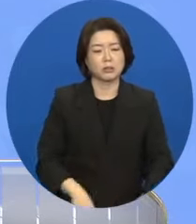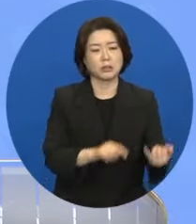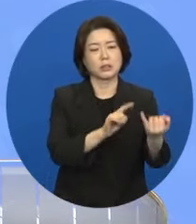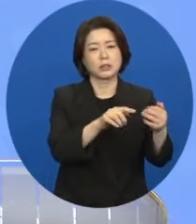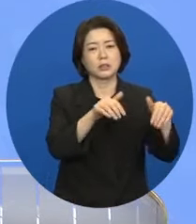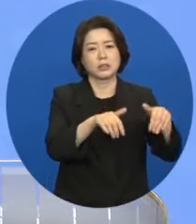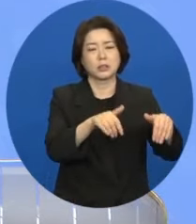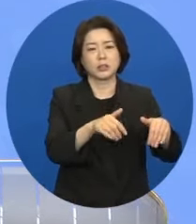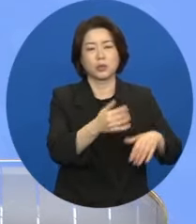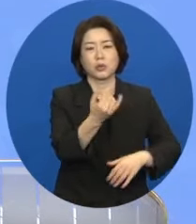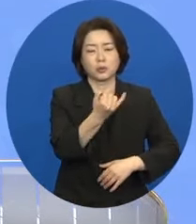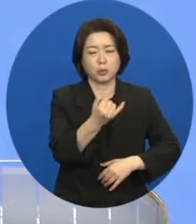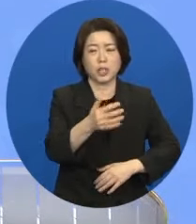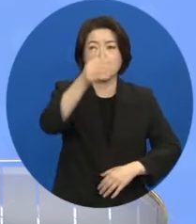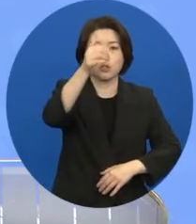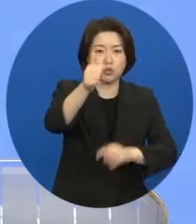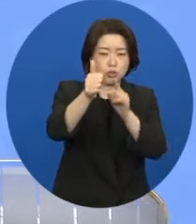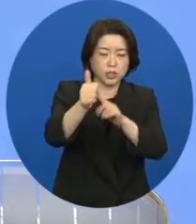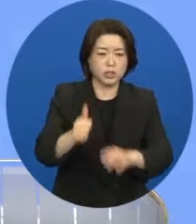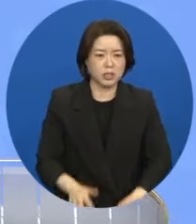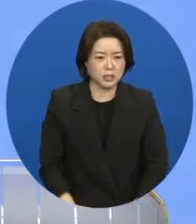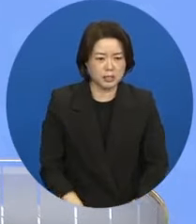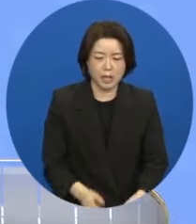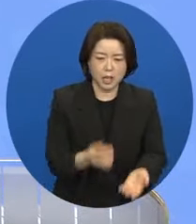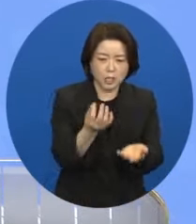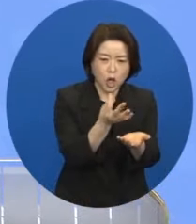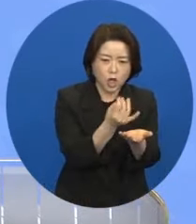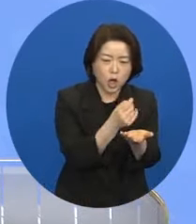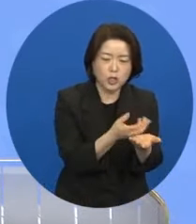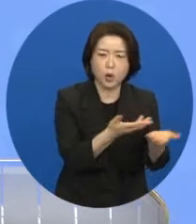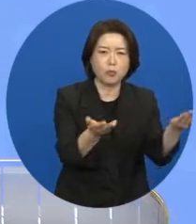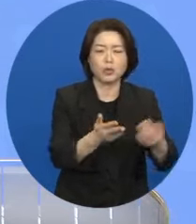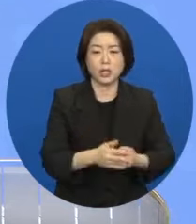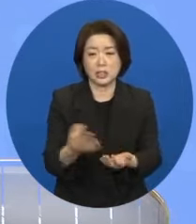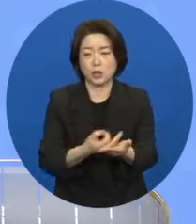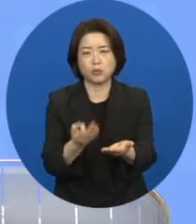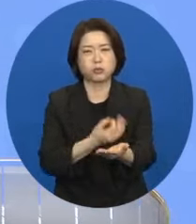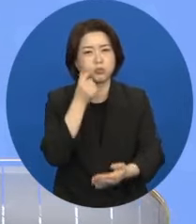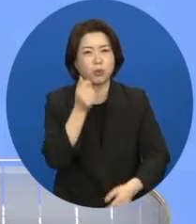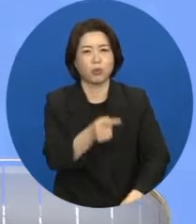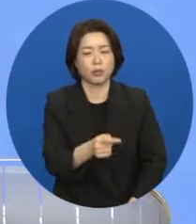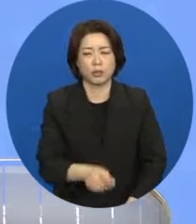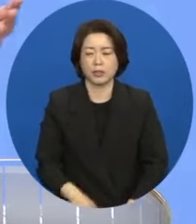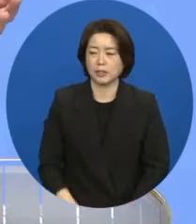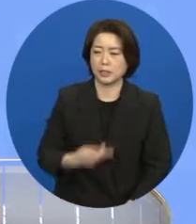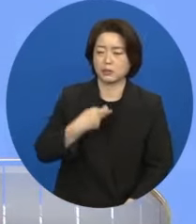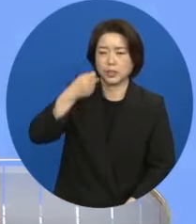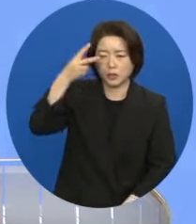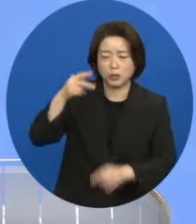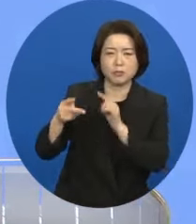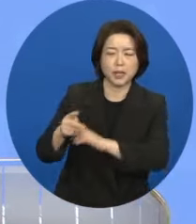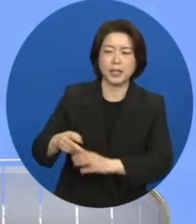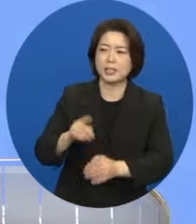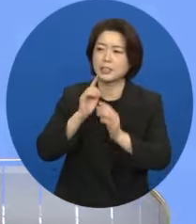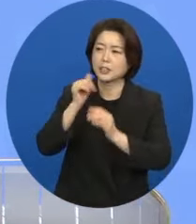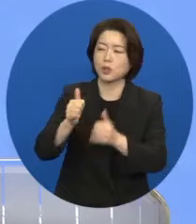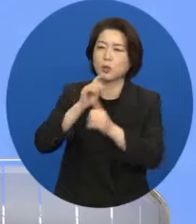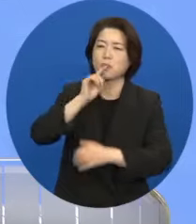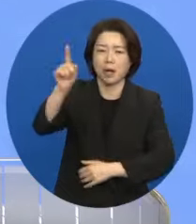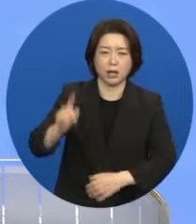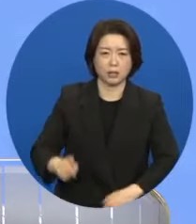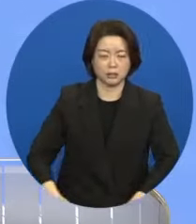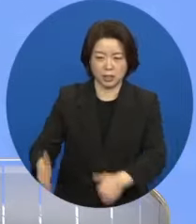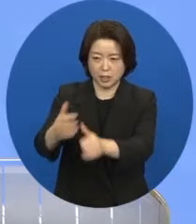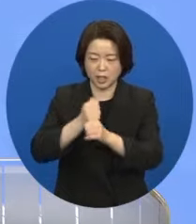이제 점을 못치니까 술 수입을 잃었어요 그래서이 바울과 신뢰를 고수하는 바람에 사람들이 그을 잡아다가 때리기도